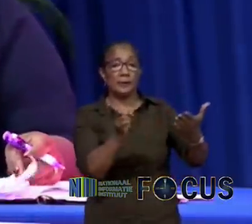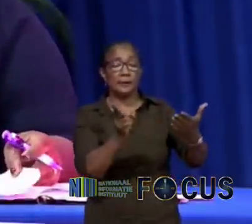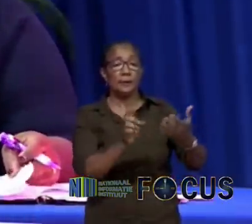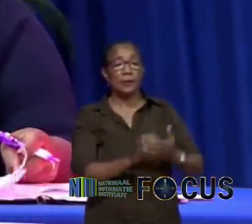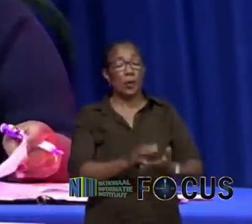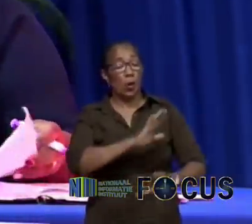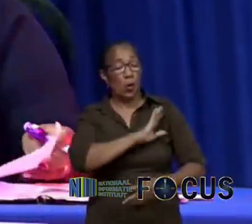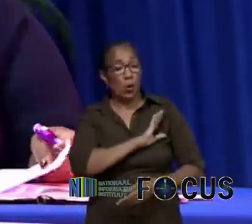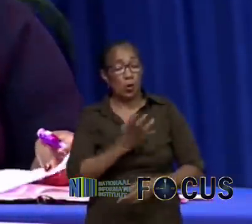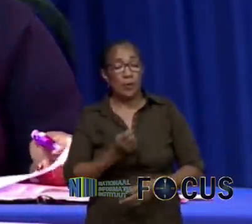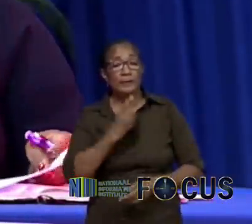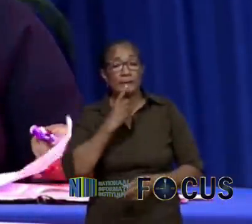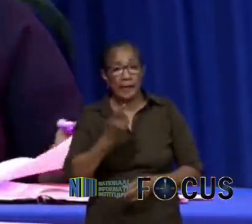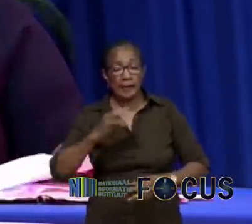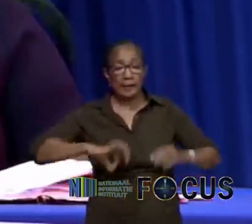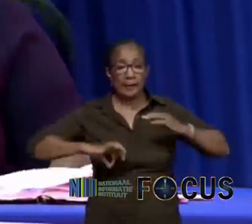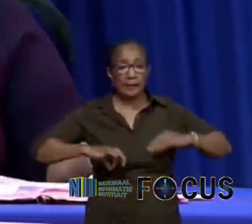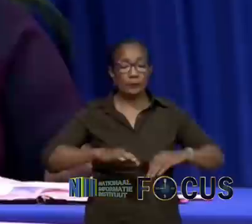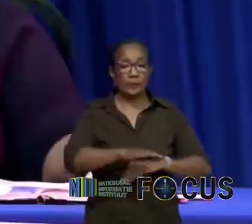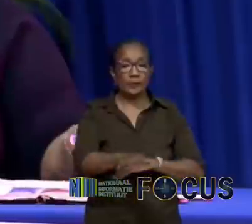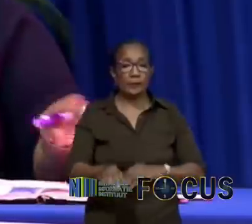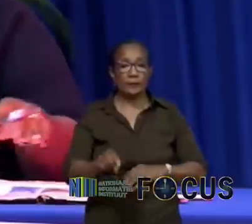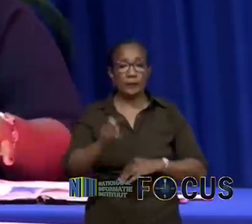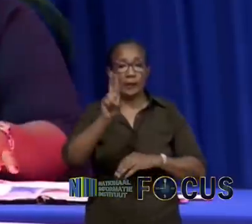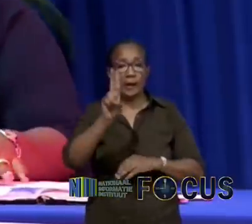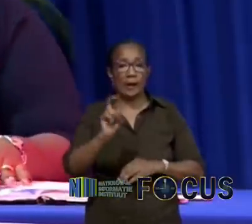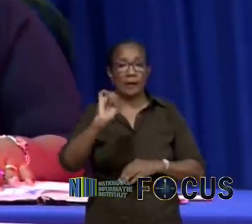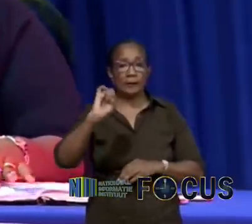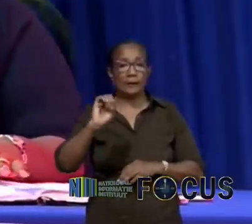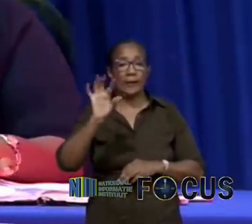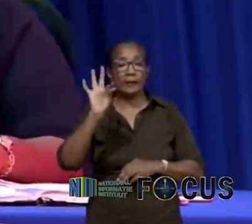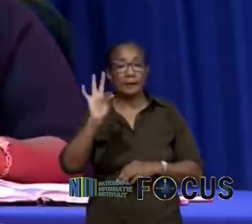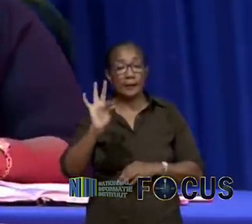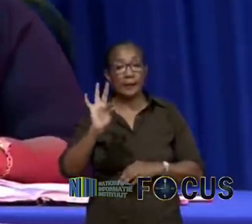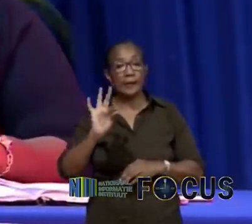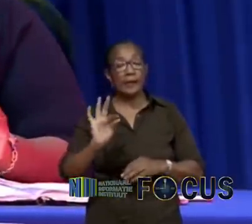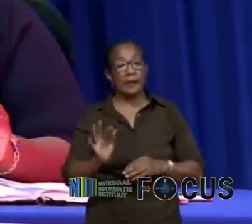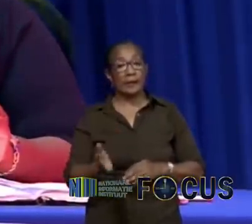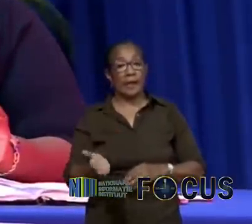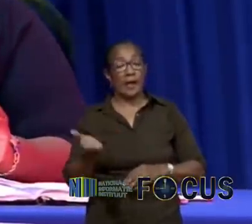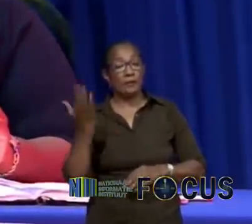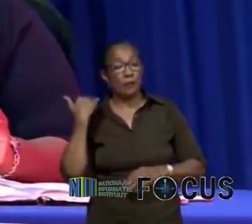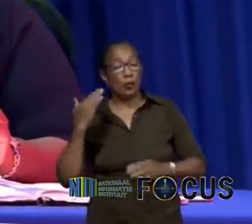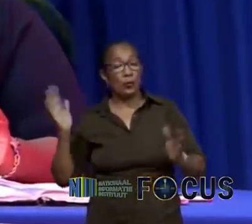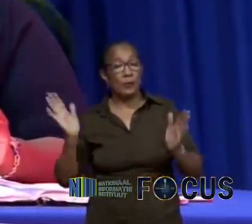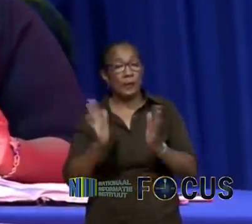wil ik benadrukken dat het ministerie van HINT de afgelopen periode